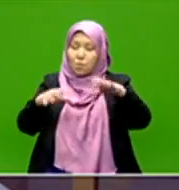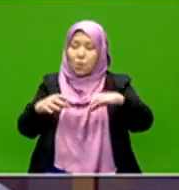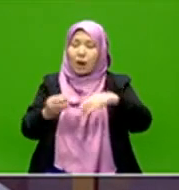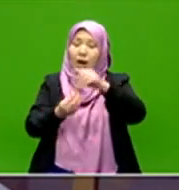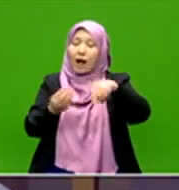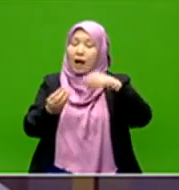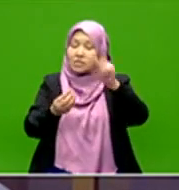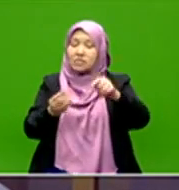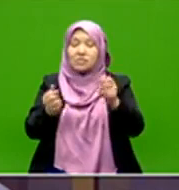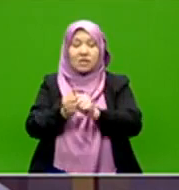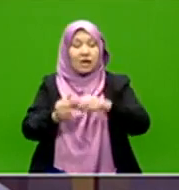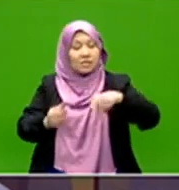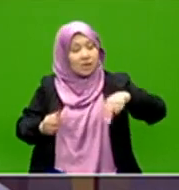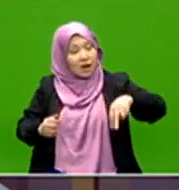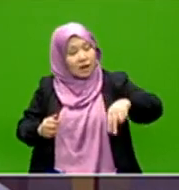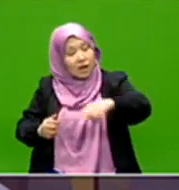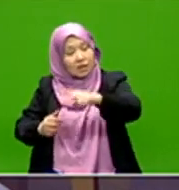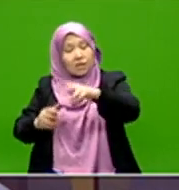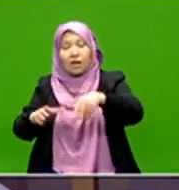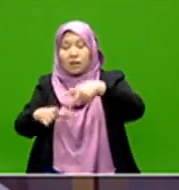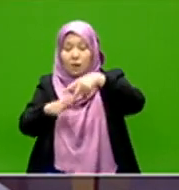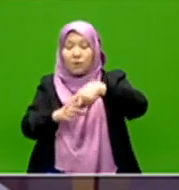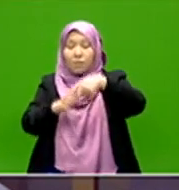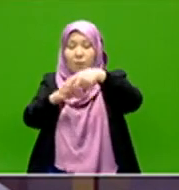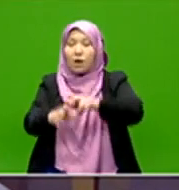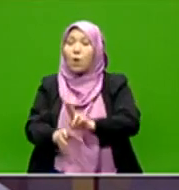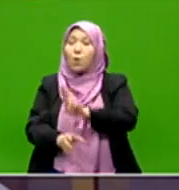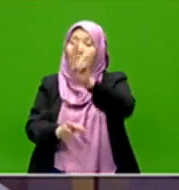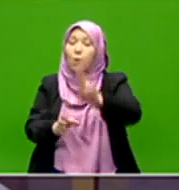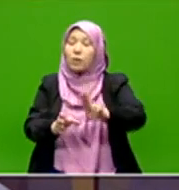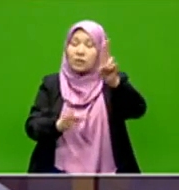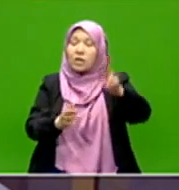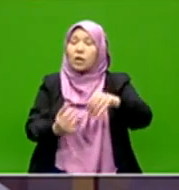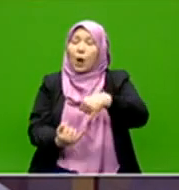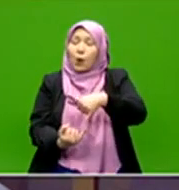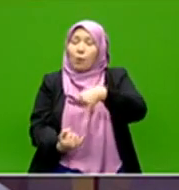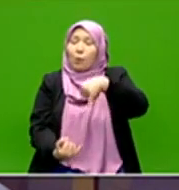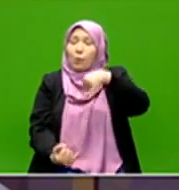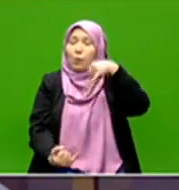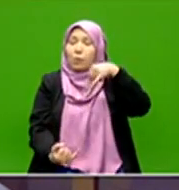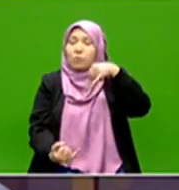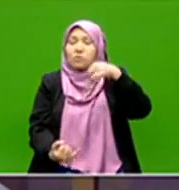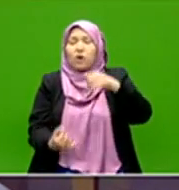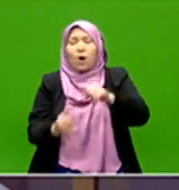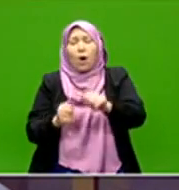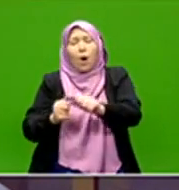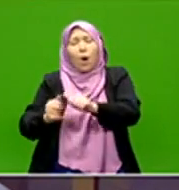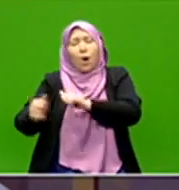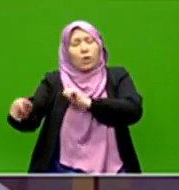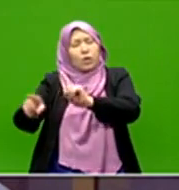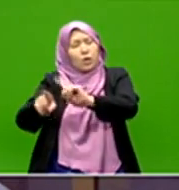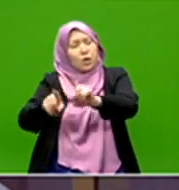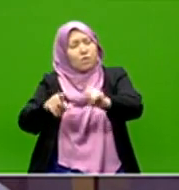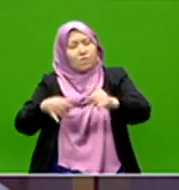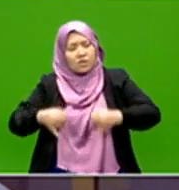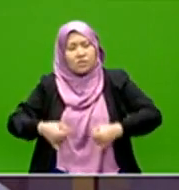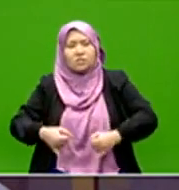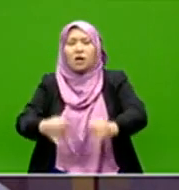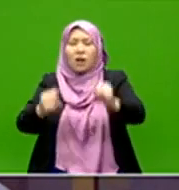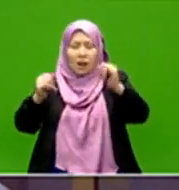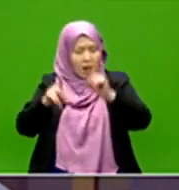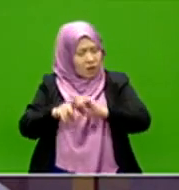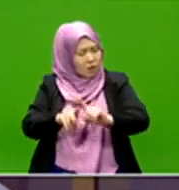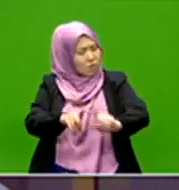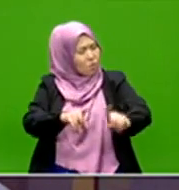dengan berjalan kaki atau menunggang setiap unta yang kurus. Mereka datang daripada segenap penjuru yang jauh. Istilahnya fi kulli min